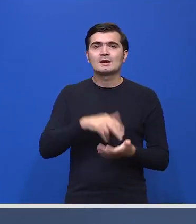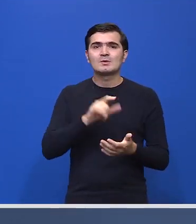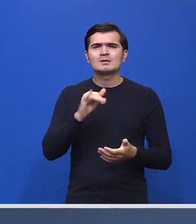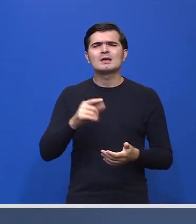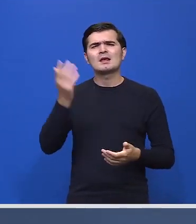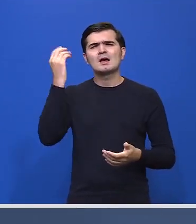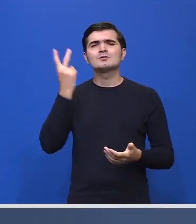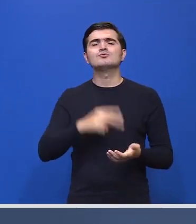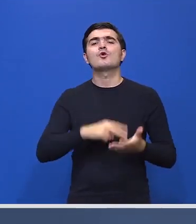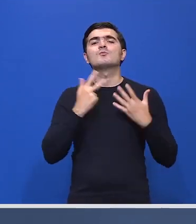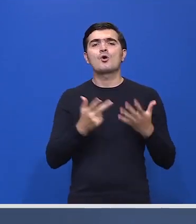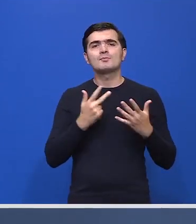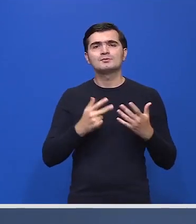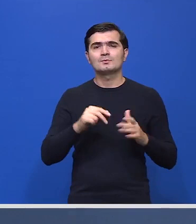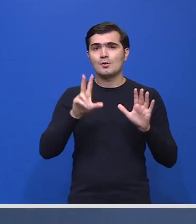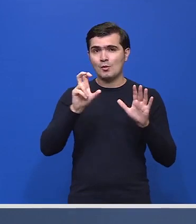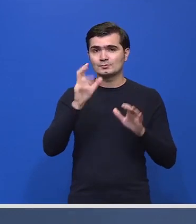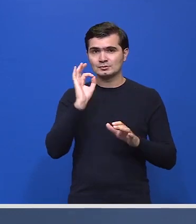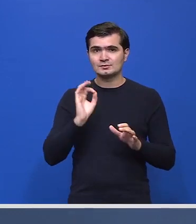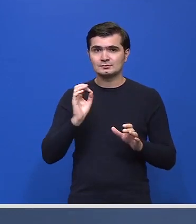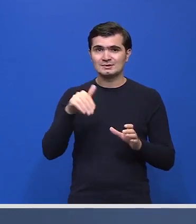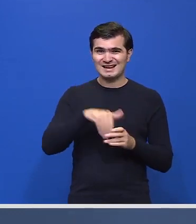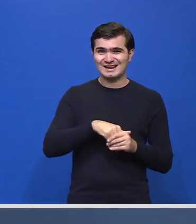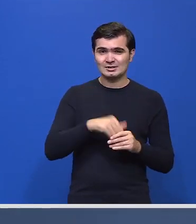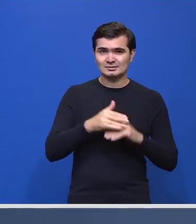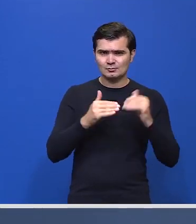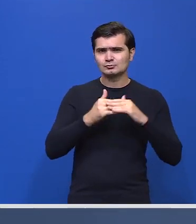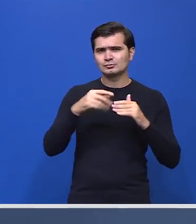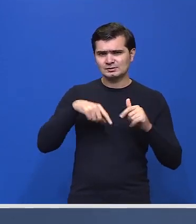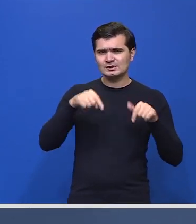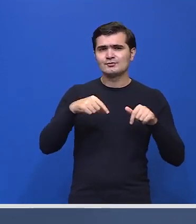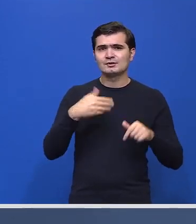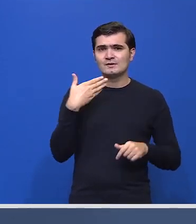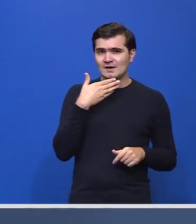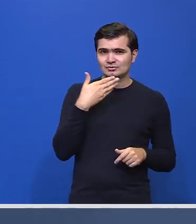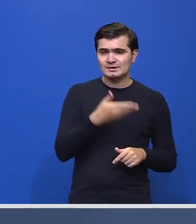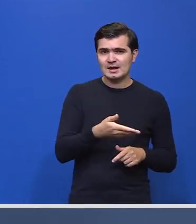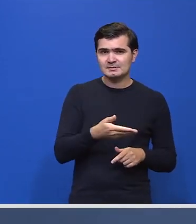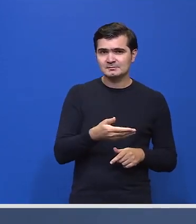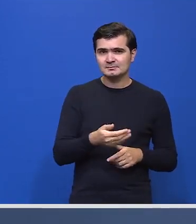din 2018. 80% din salariații din construcții sunt la această facilitate.